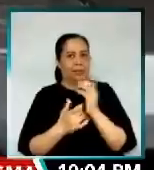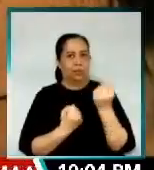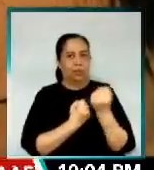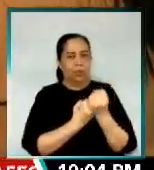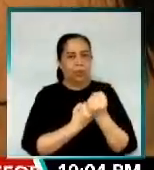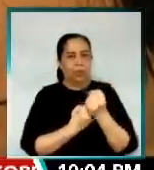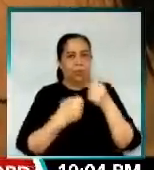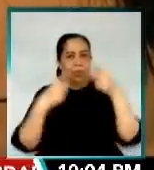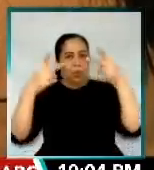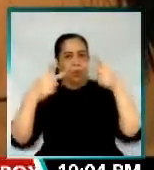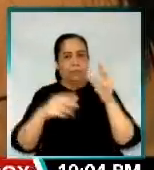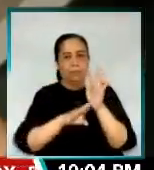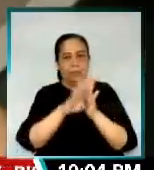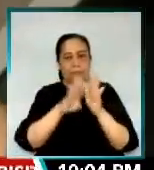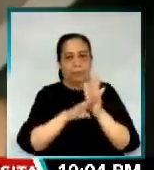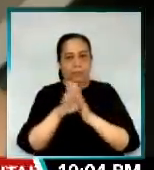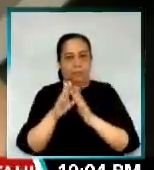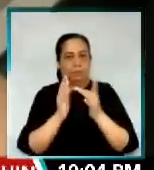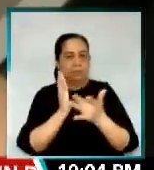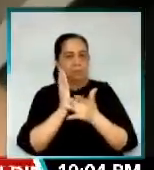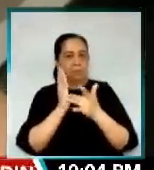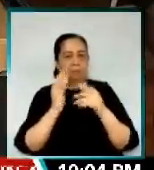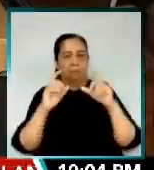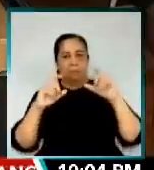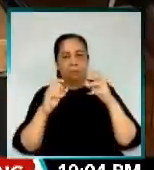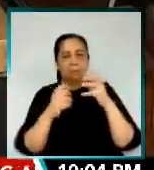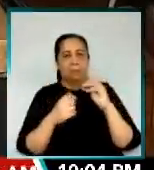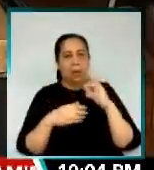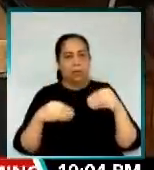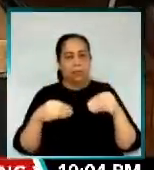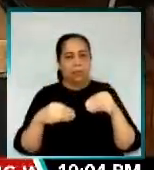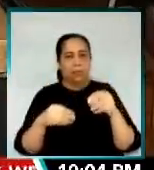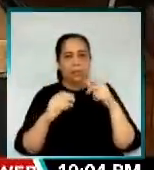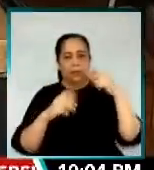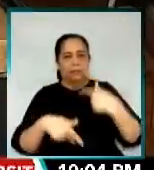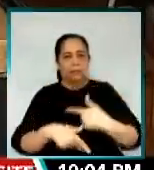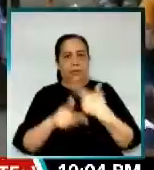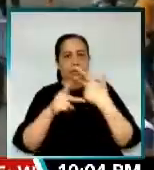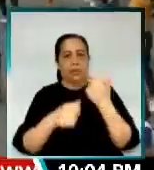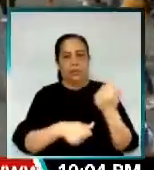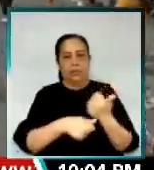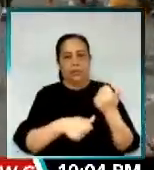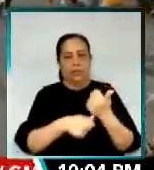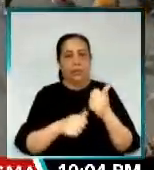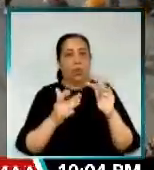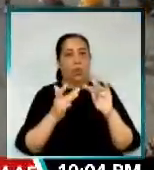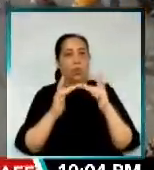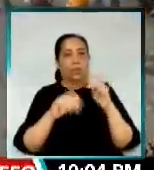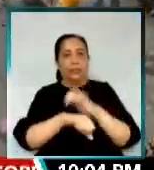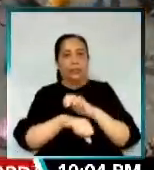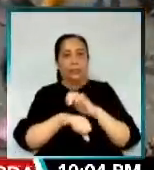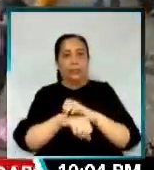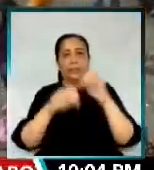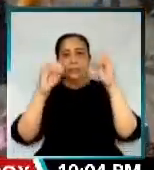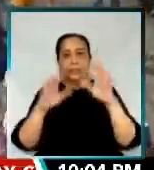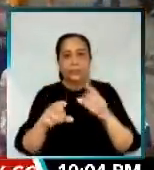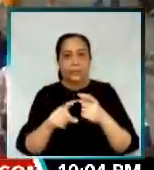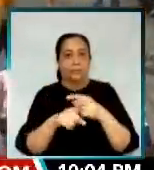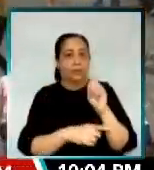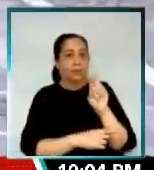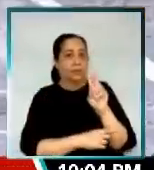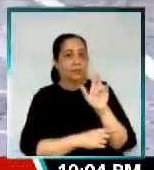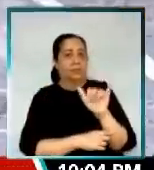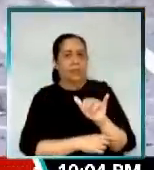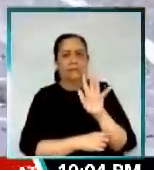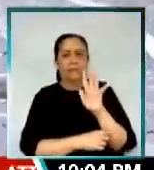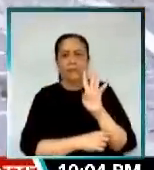developer, digital marketer, virtual assistant, at online English teacher. Base pa rin sa kanilang survey,